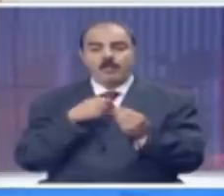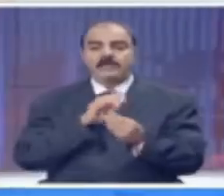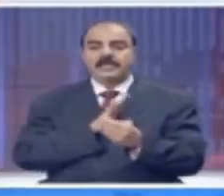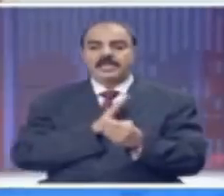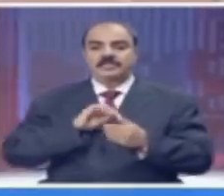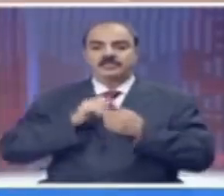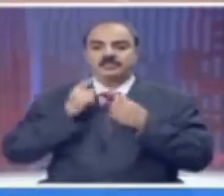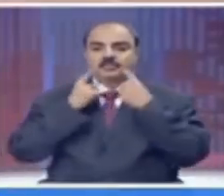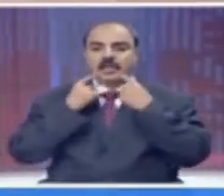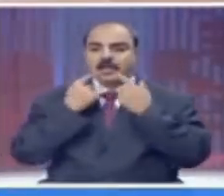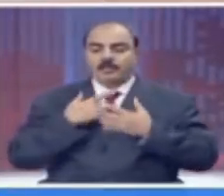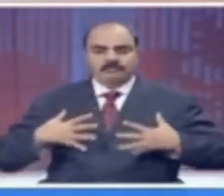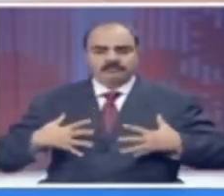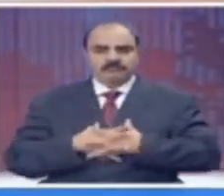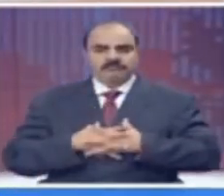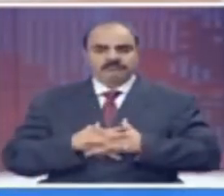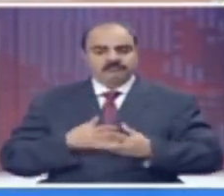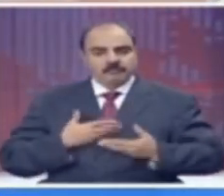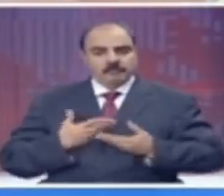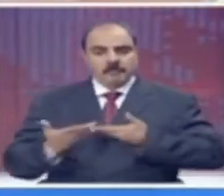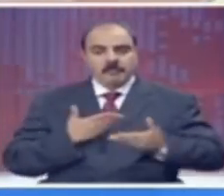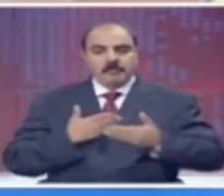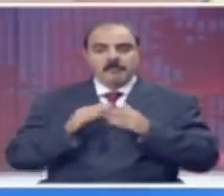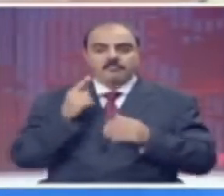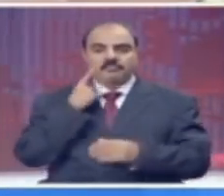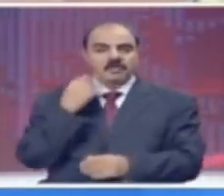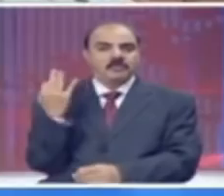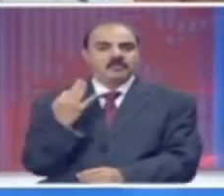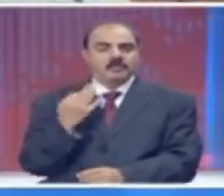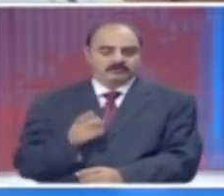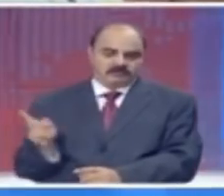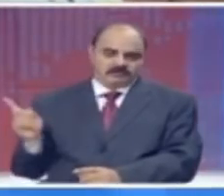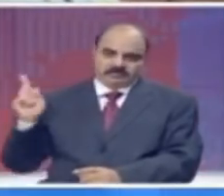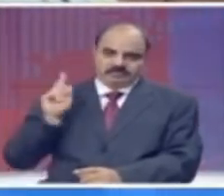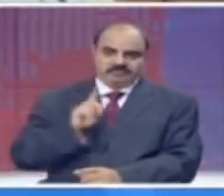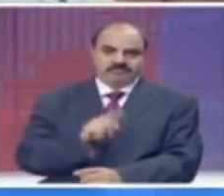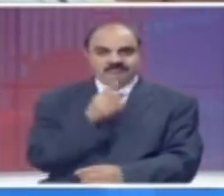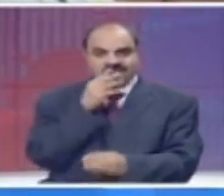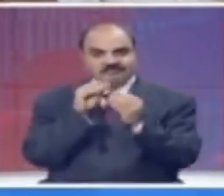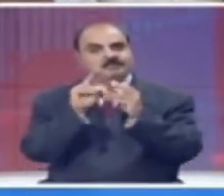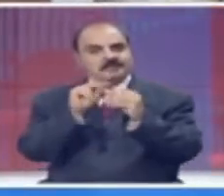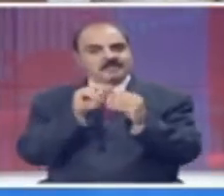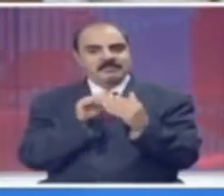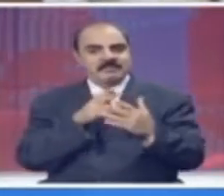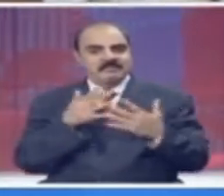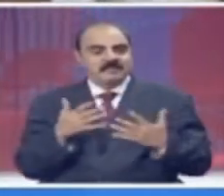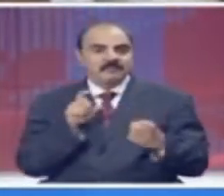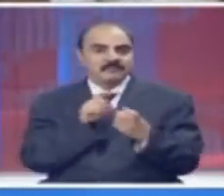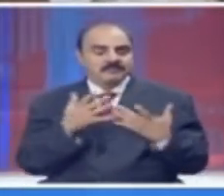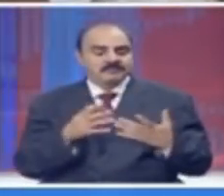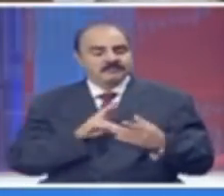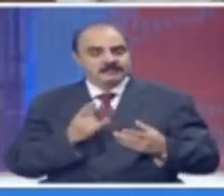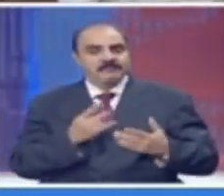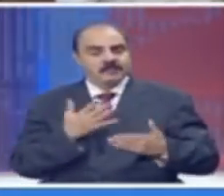وزير الدفاع السوداني على عمق العلاقات التي تربط بين مصر والسودان وتطابق وجهات النظر تجاه